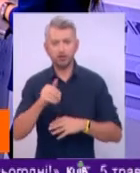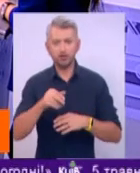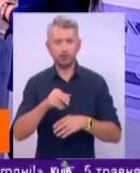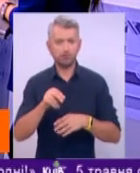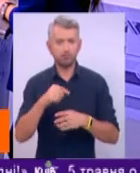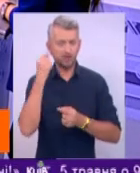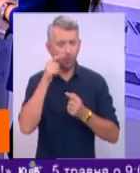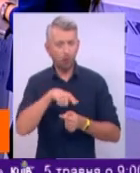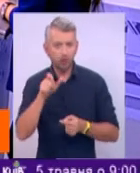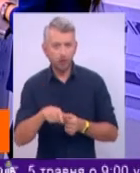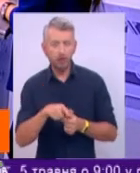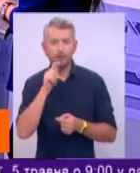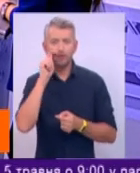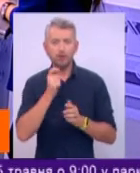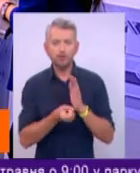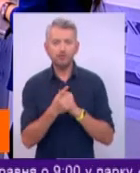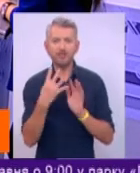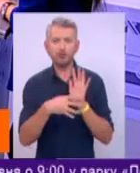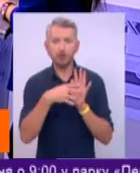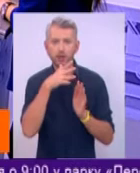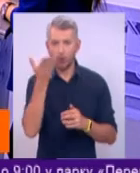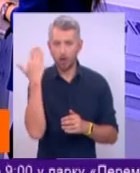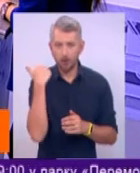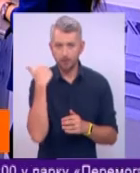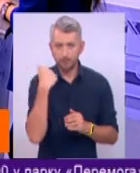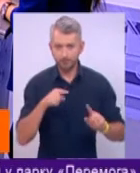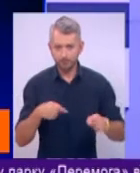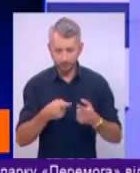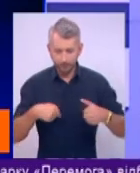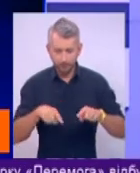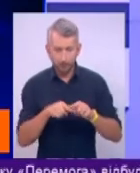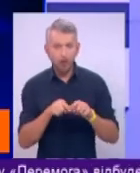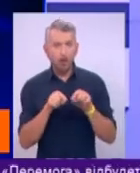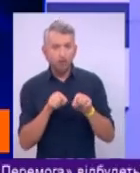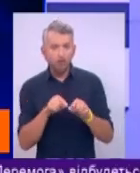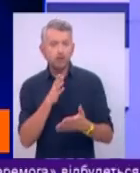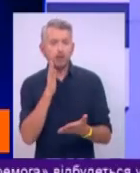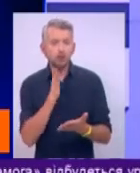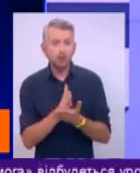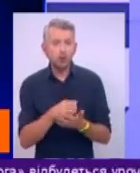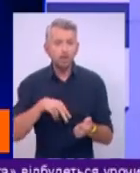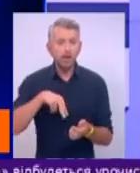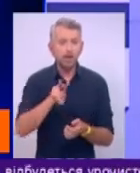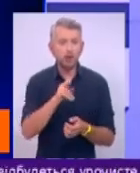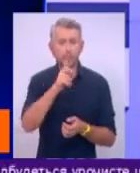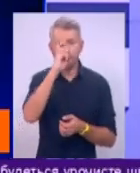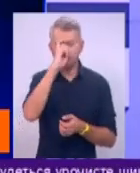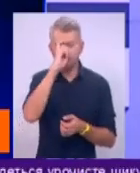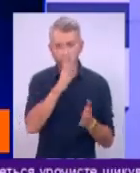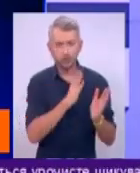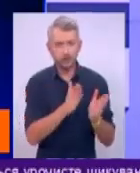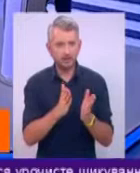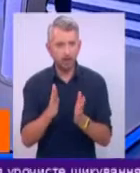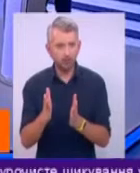він сформувався в Україні в 90-х роках. І саме за рахунок цього він існує паралельно з державною